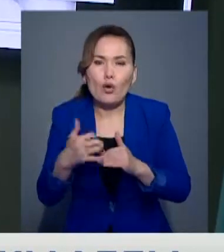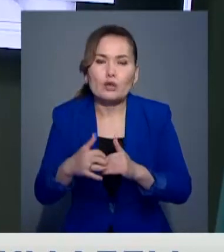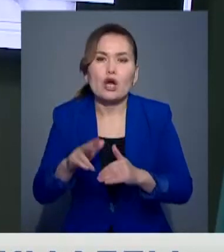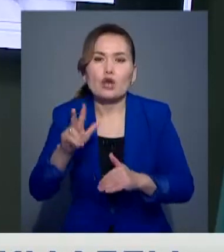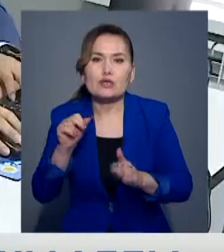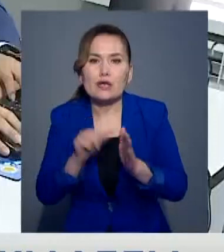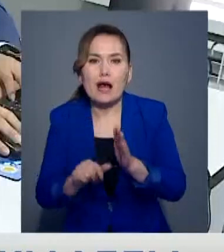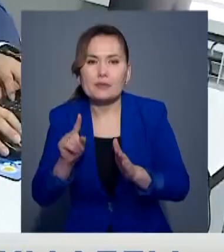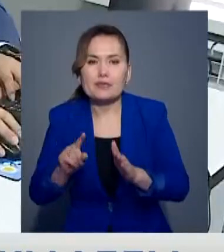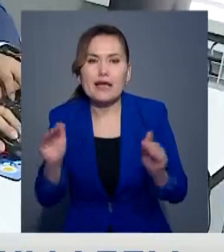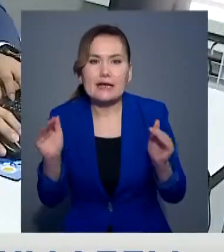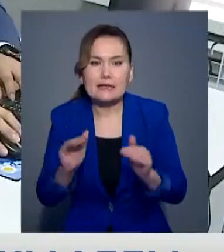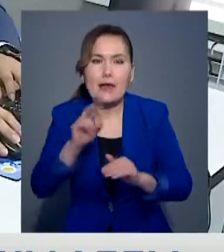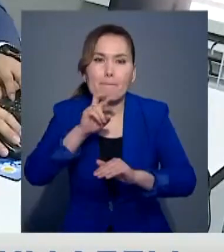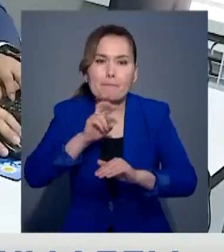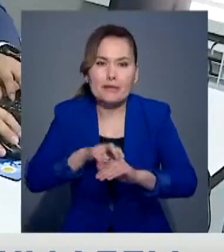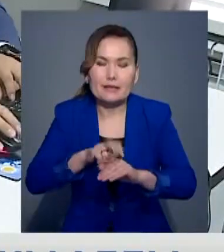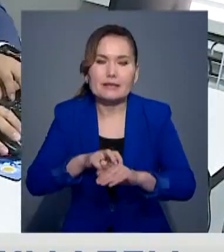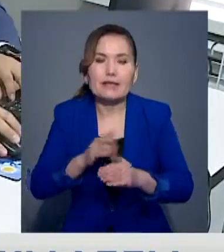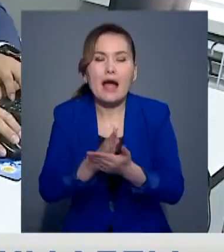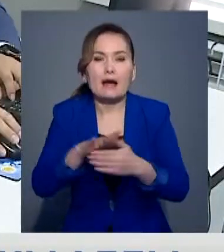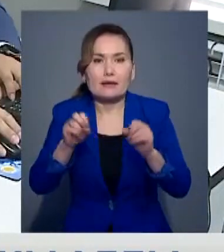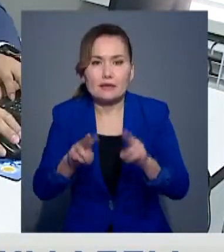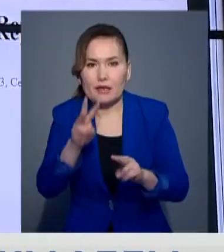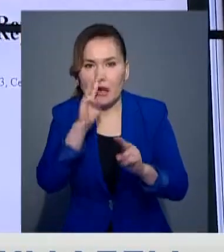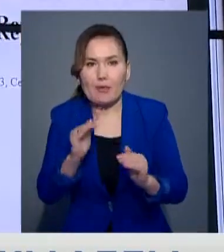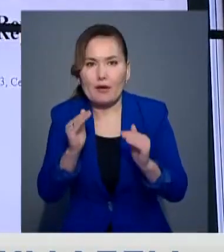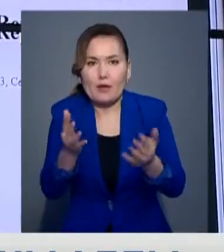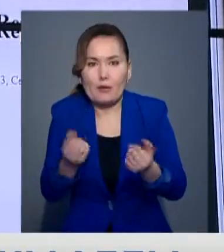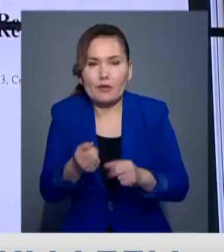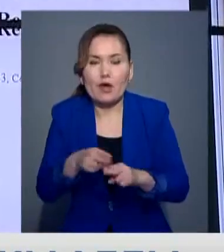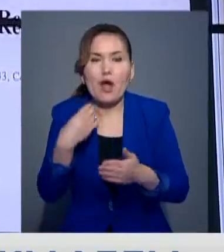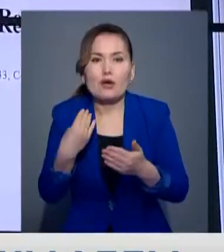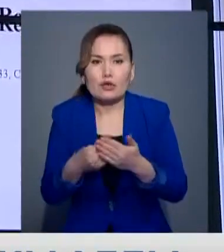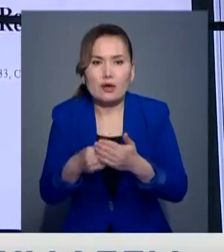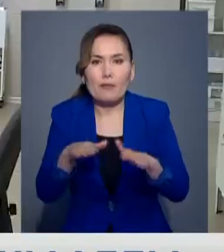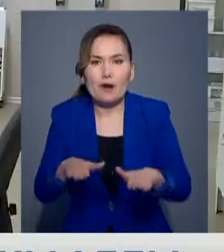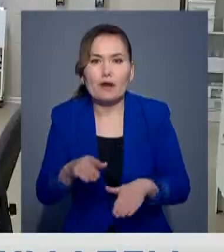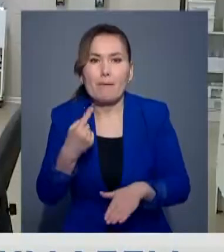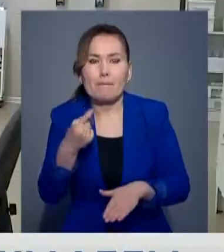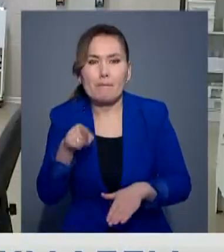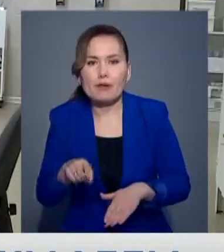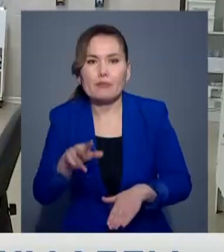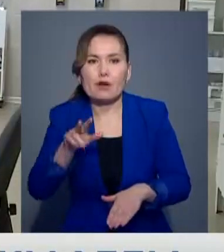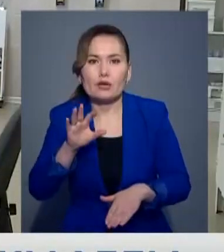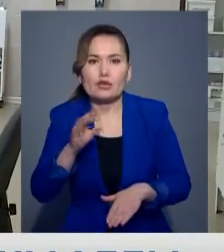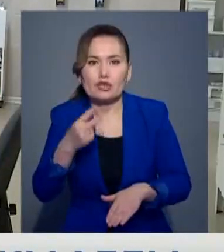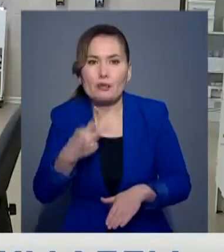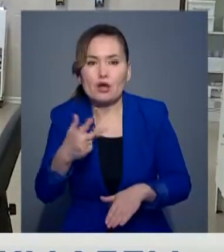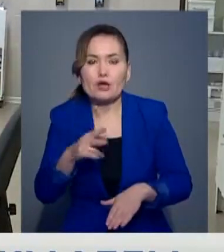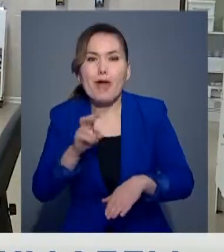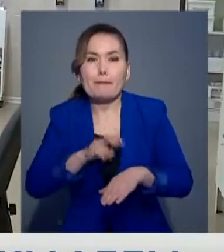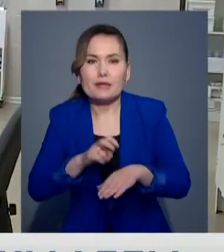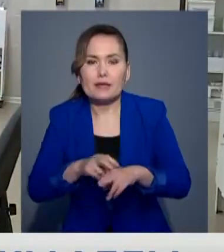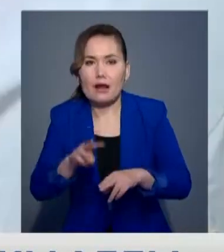361 кіші медициналық қызметкер ие болды. Сондай-ақ жергілікті бюджеттен 1023 медицина қызметкеріне